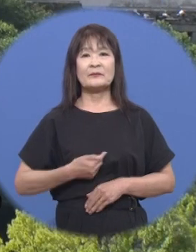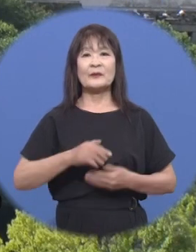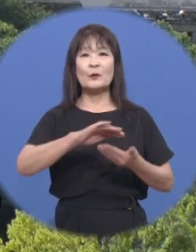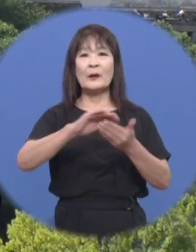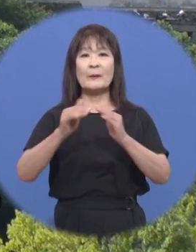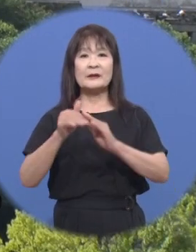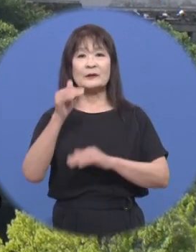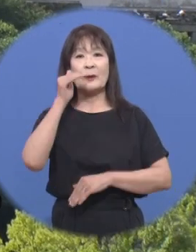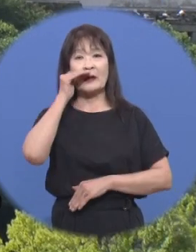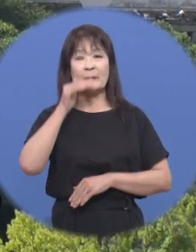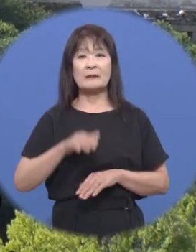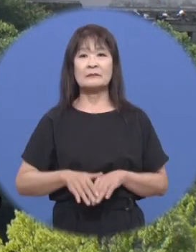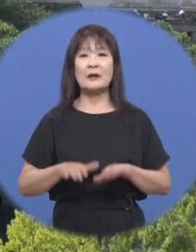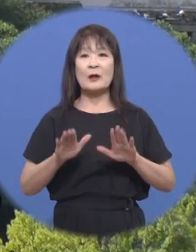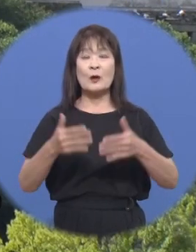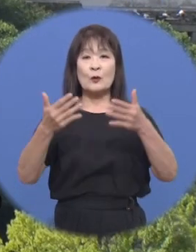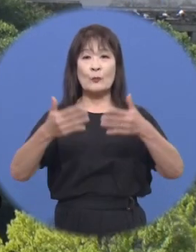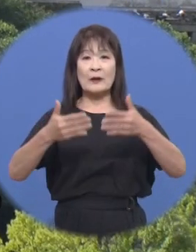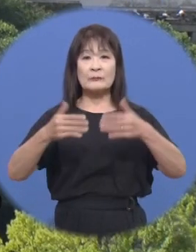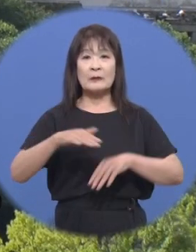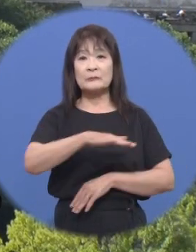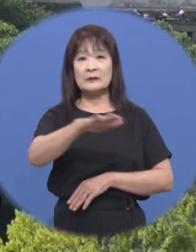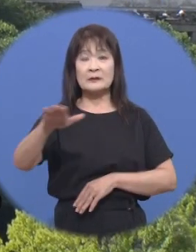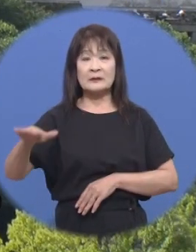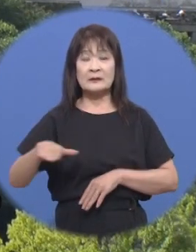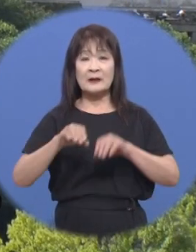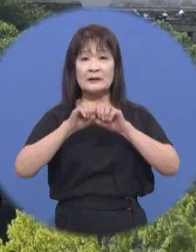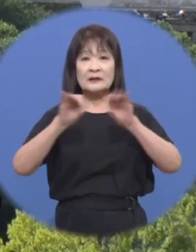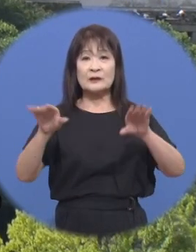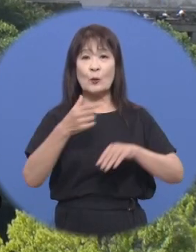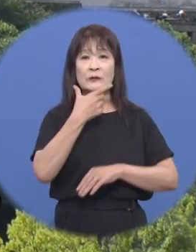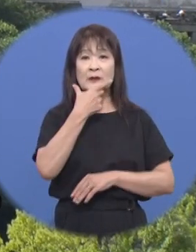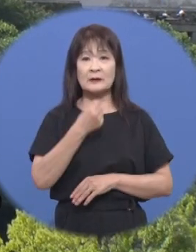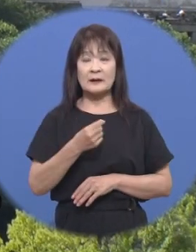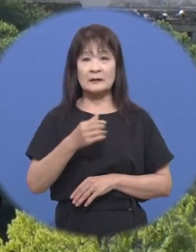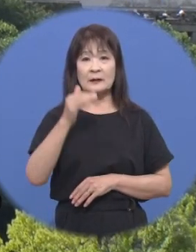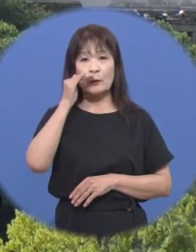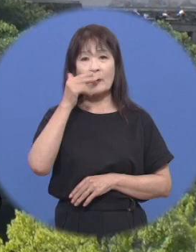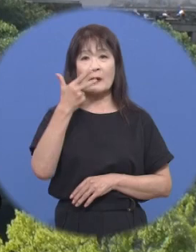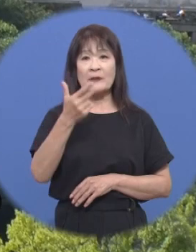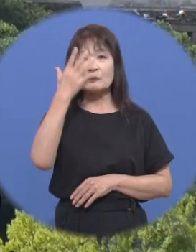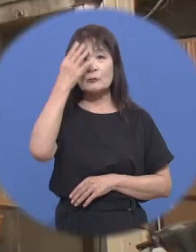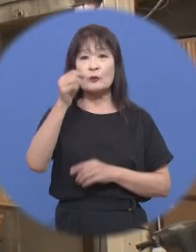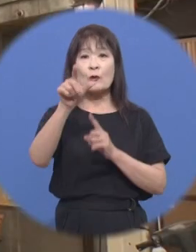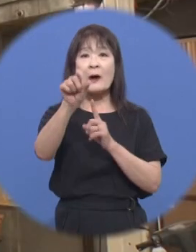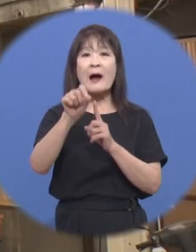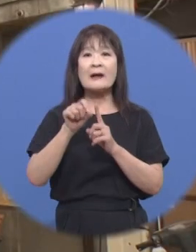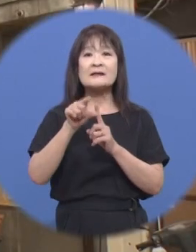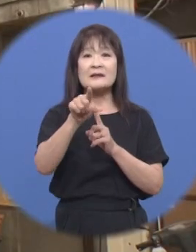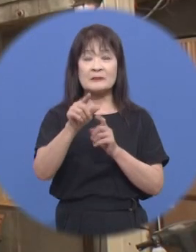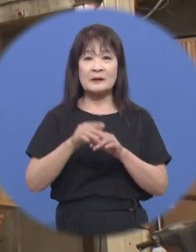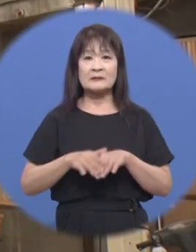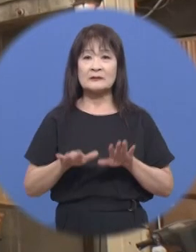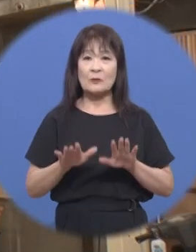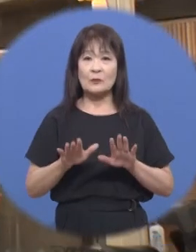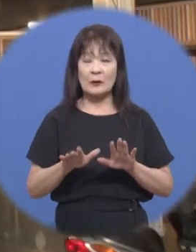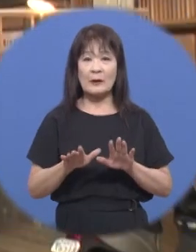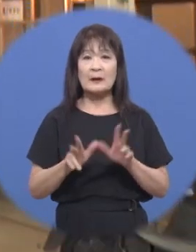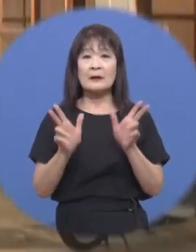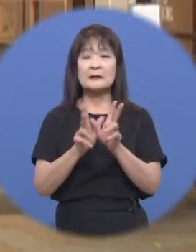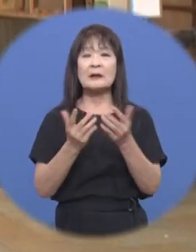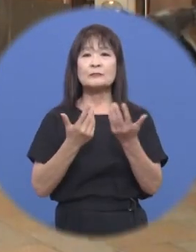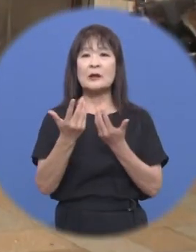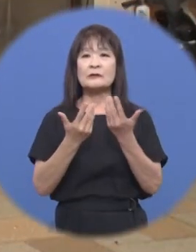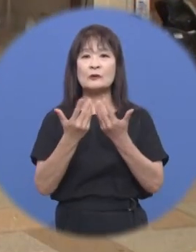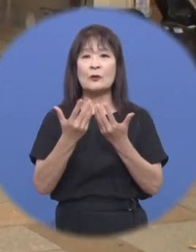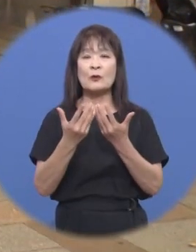我が町和歌山。この番組はみんなに教えたくなる和歌山市の魅力を発信します。今回は北